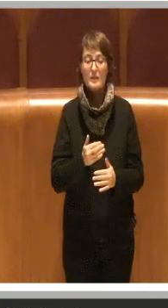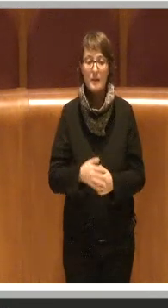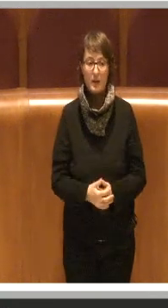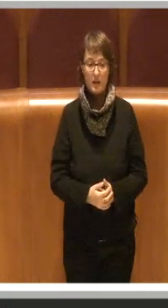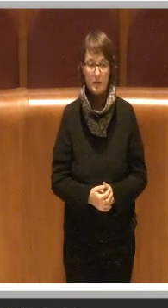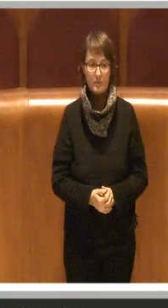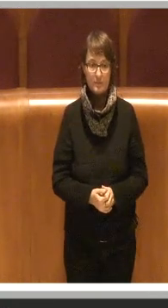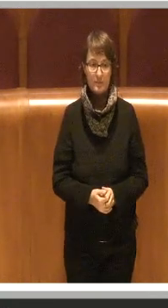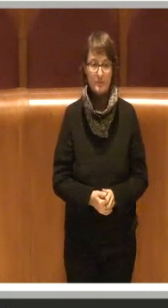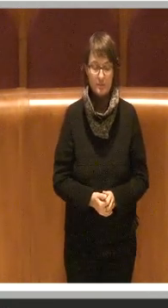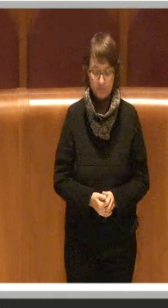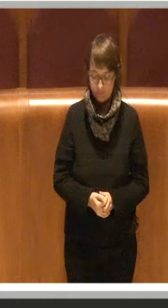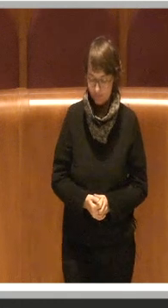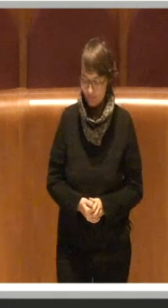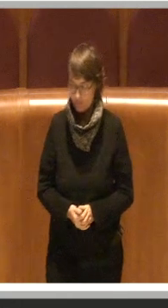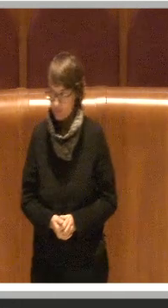buon